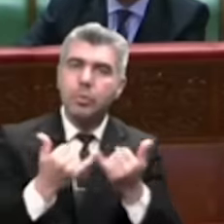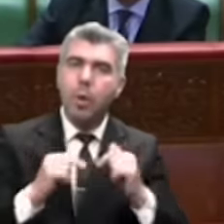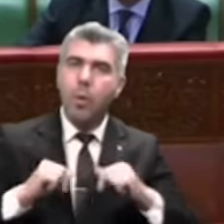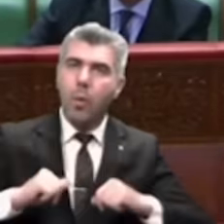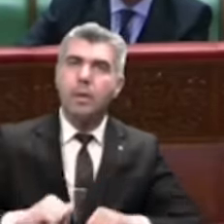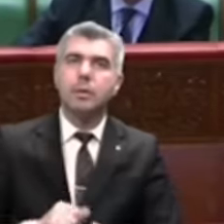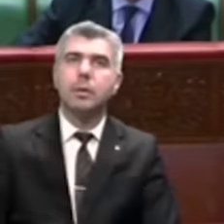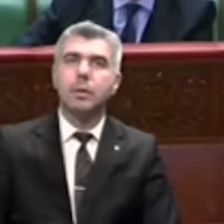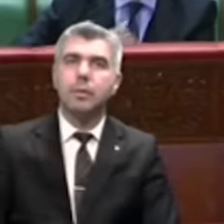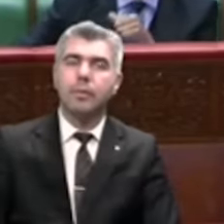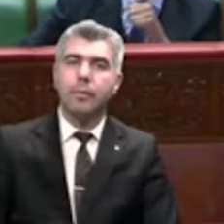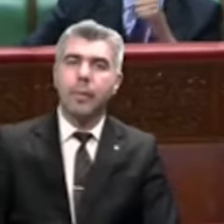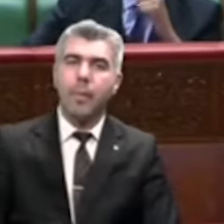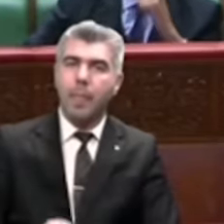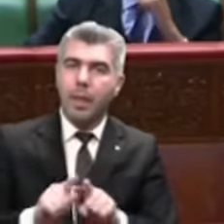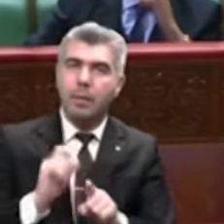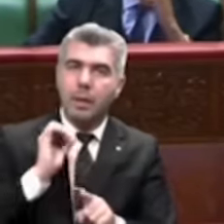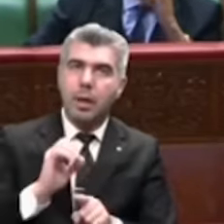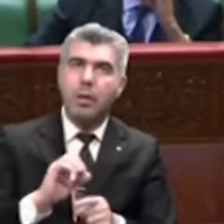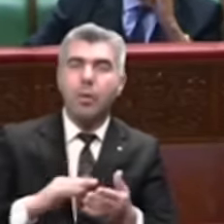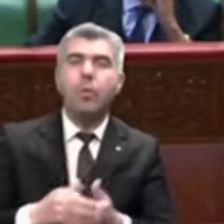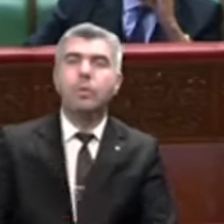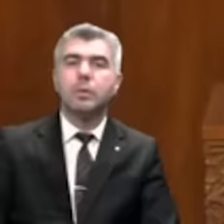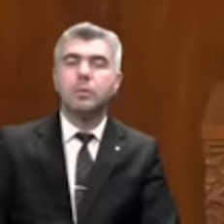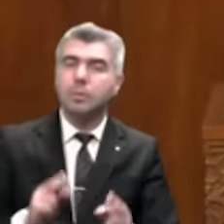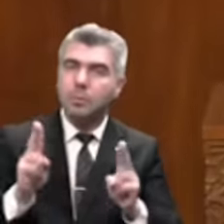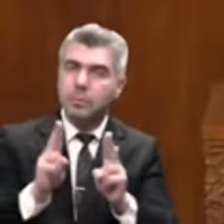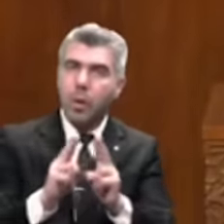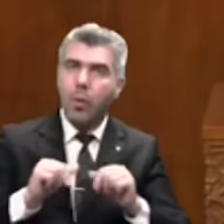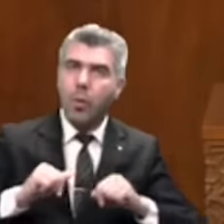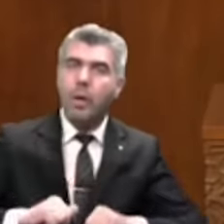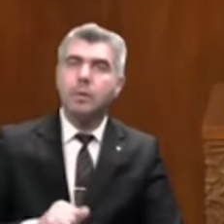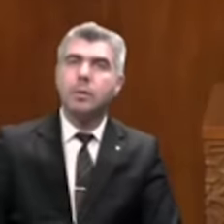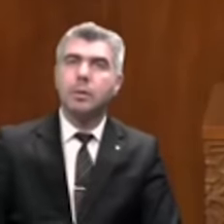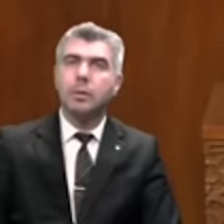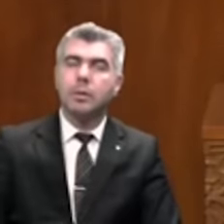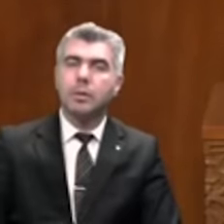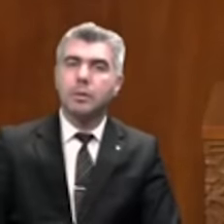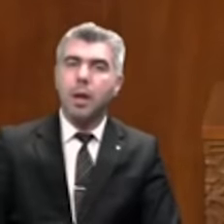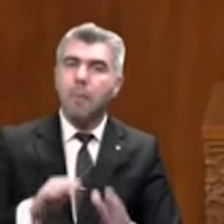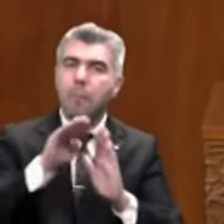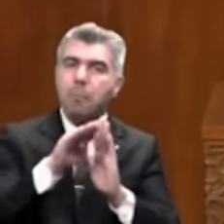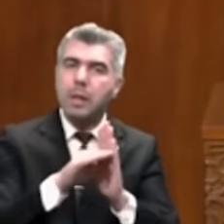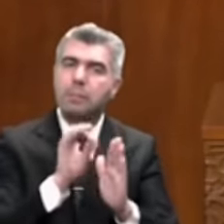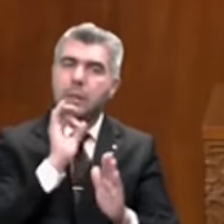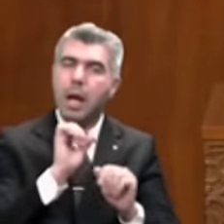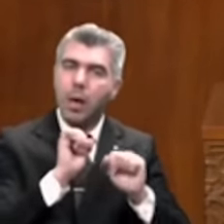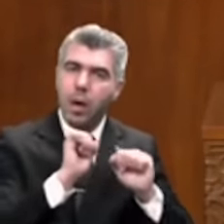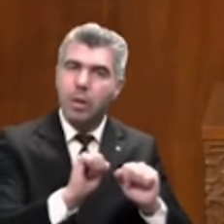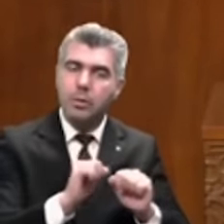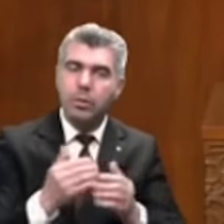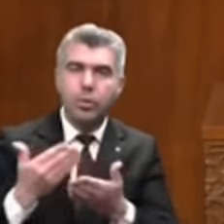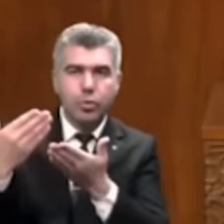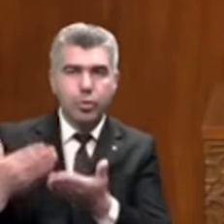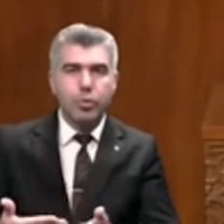الوزير يعني لو ان ام تي، استقبلكم، استقبل يعني المكتب ديالكم، قال لكم اجي